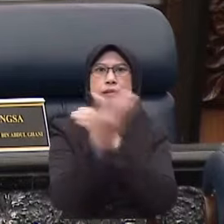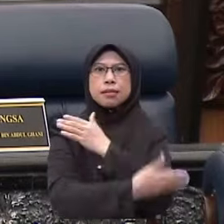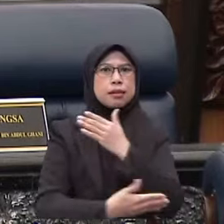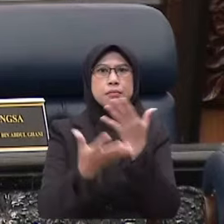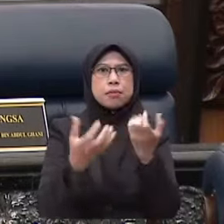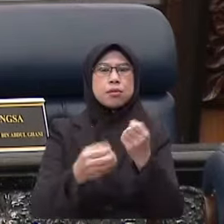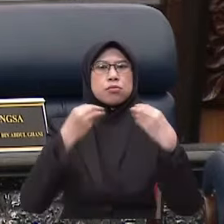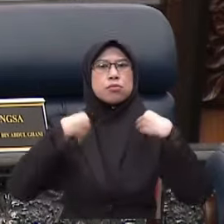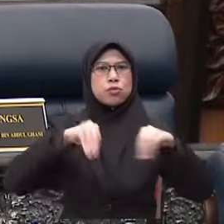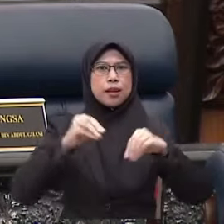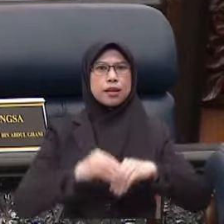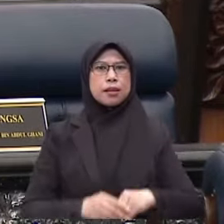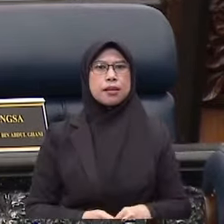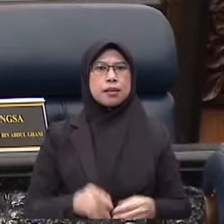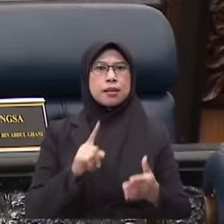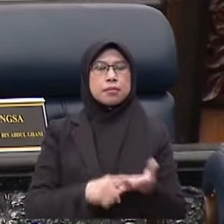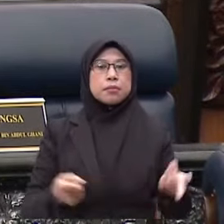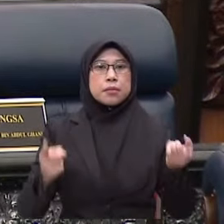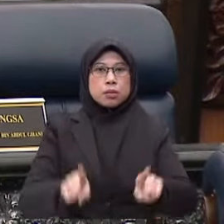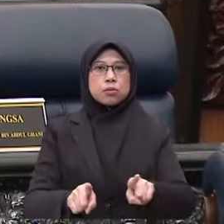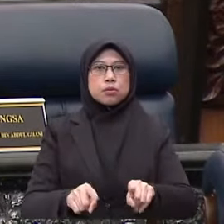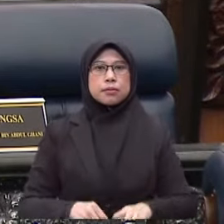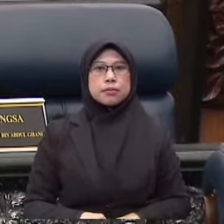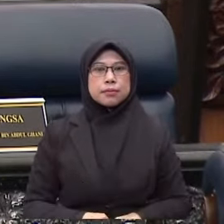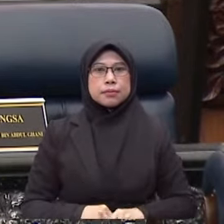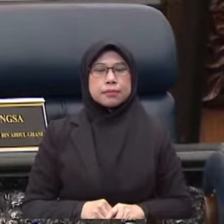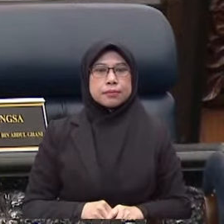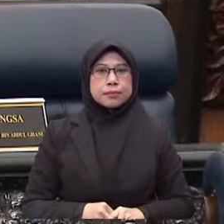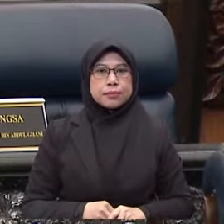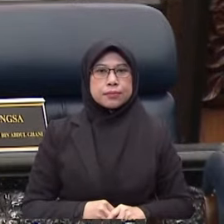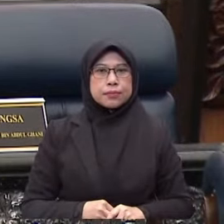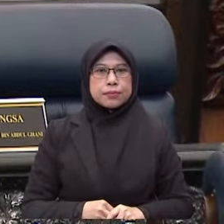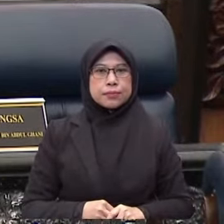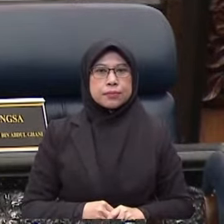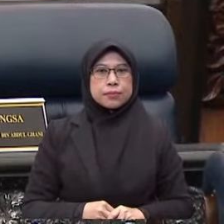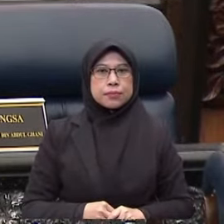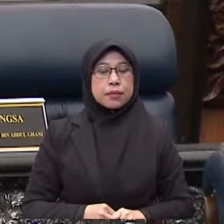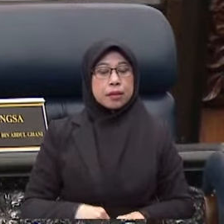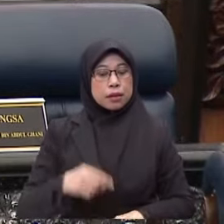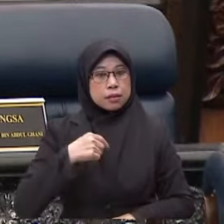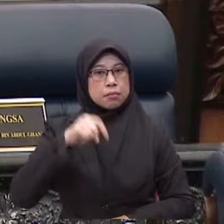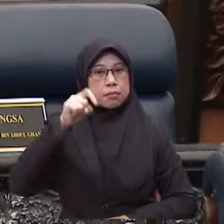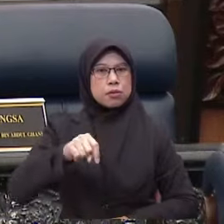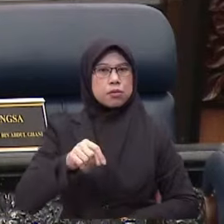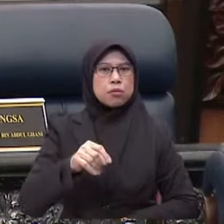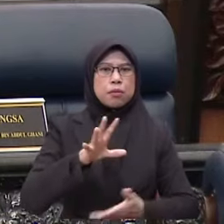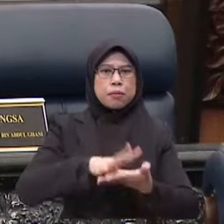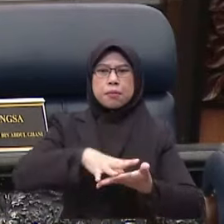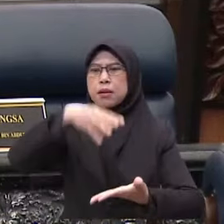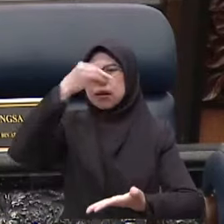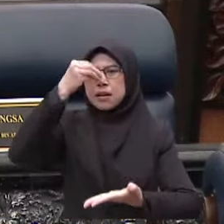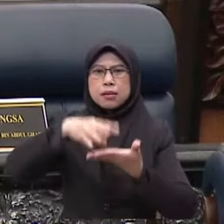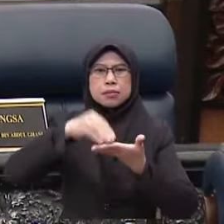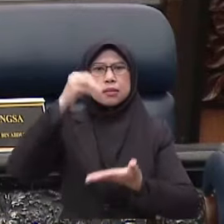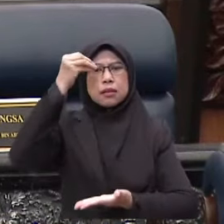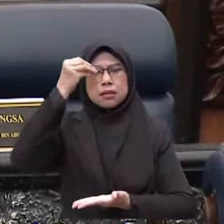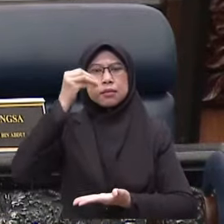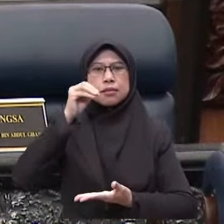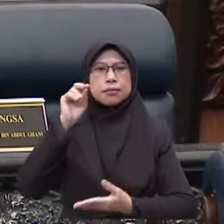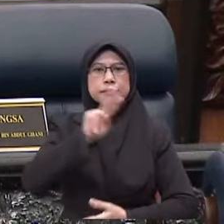kita apa nak jadi dalam konteks ini kita perlu belajar dari negara